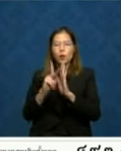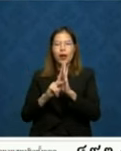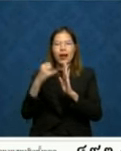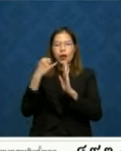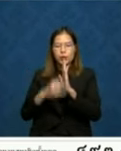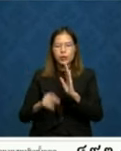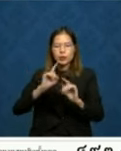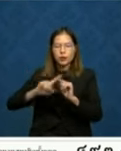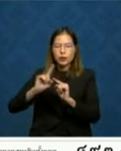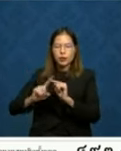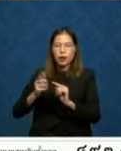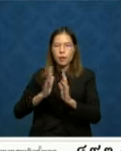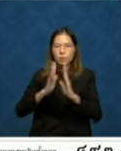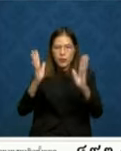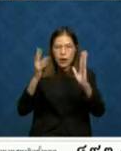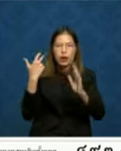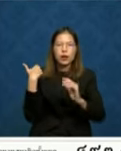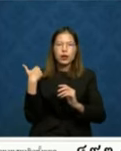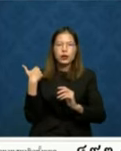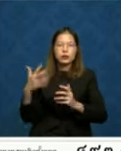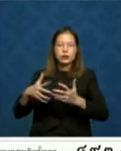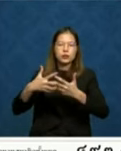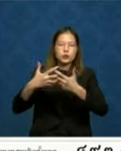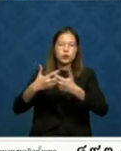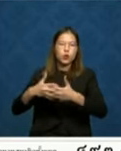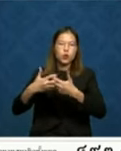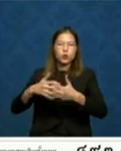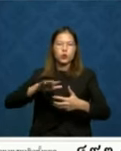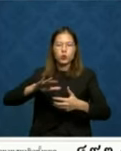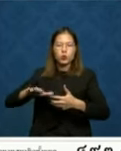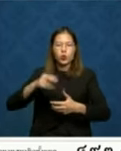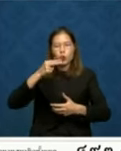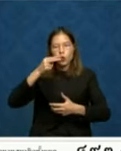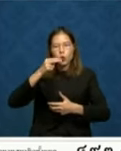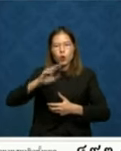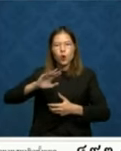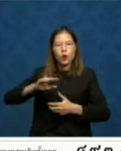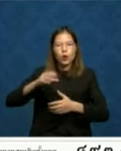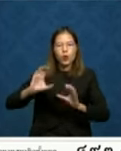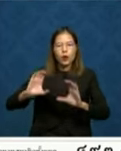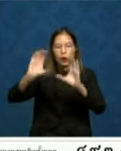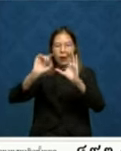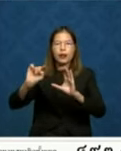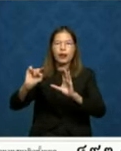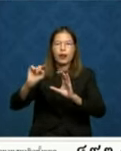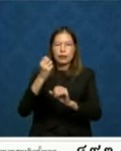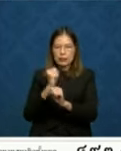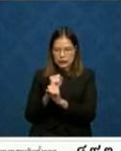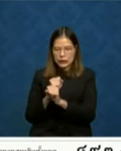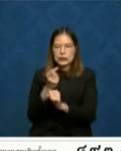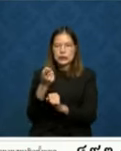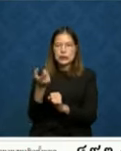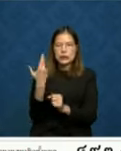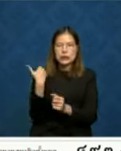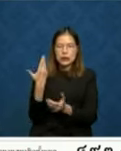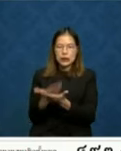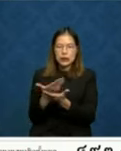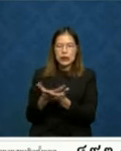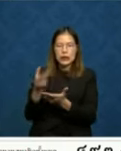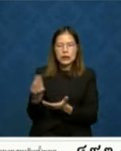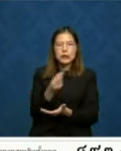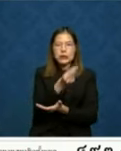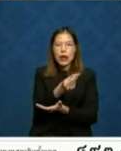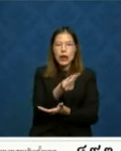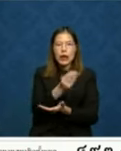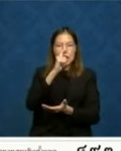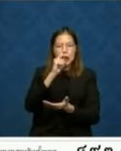ไปดูการยาสูบแห่งประเทศไทยซึ่งเป็นหน่วยงานของรัฐครับทุกบาททุกสตางค์มันก็เข้ารายได้เข้าแผ่นดินครับหลังจ